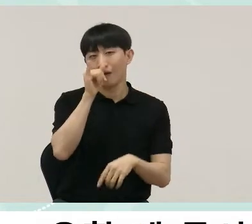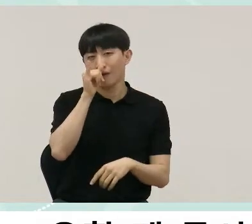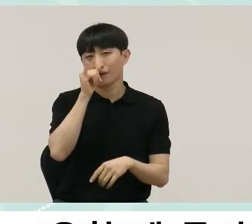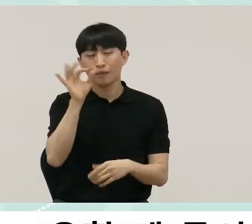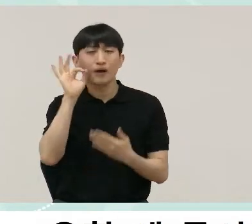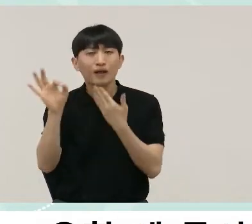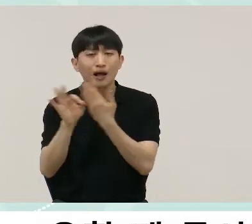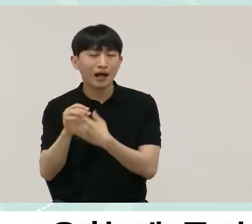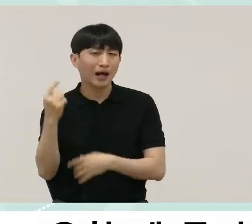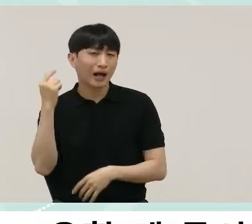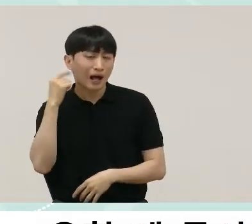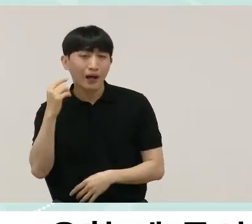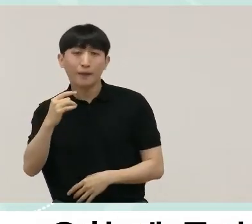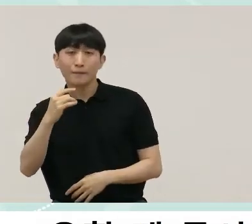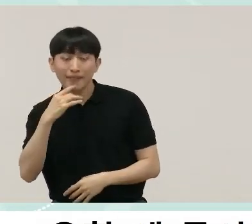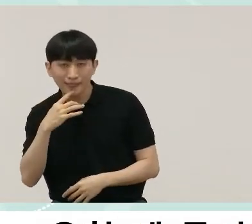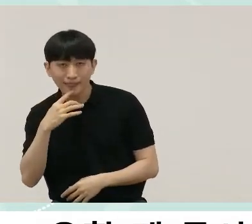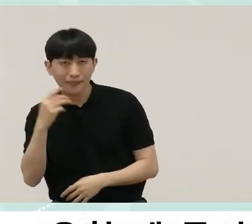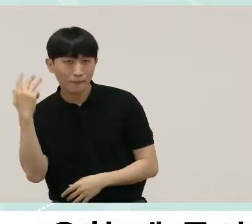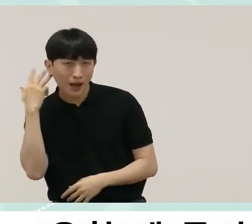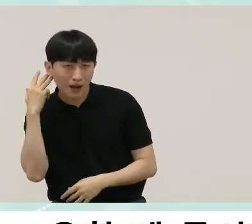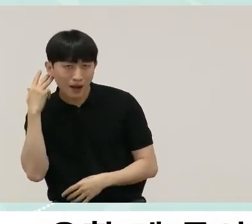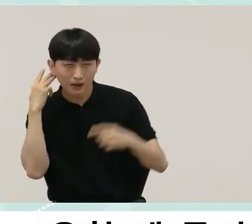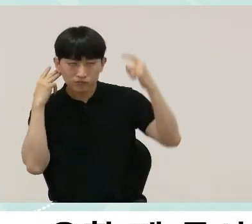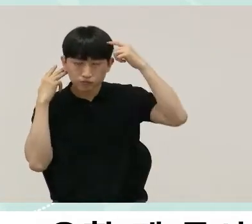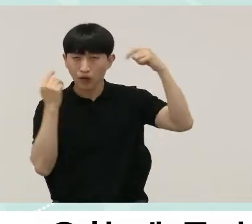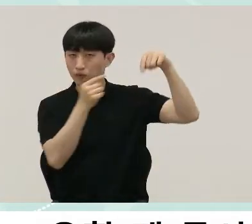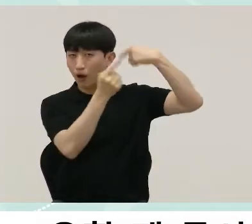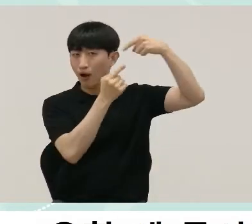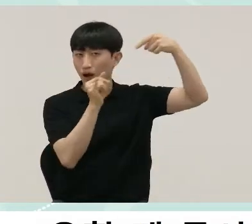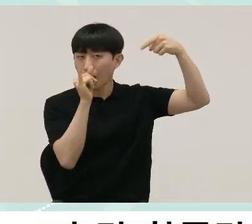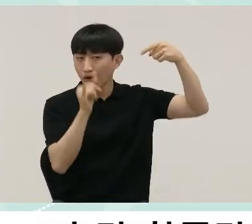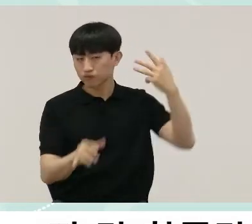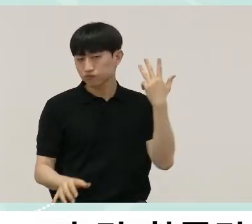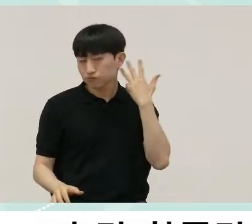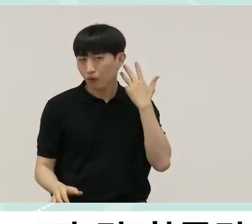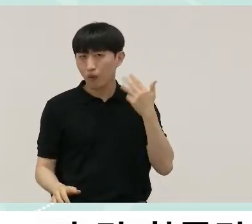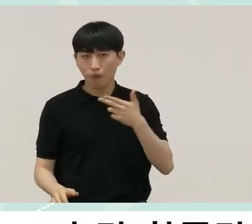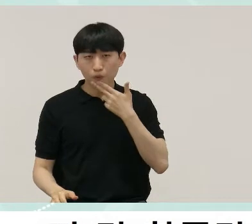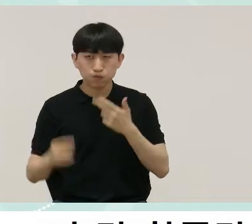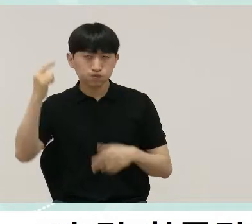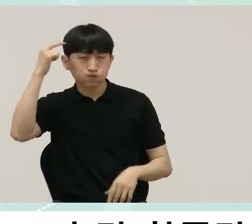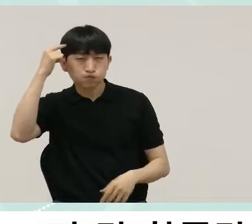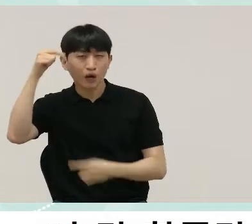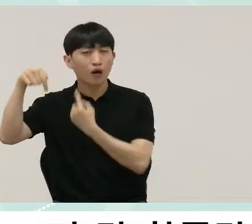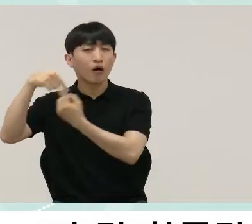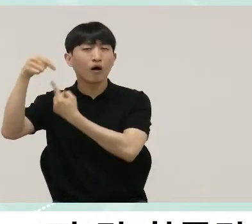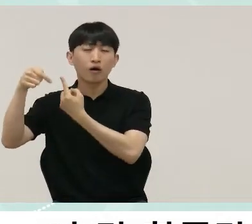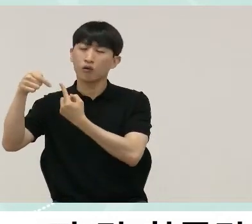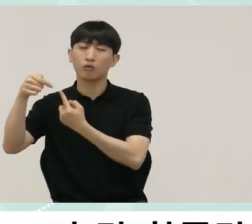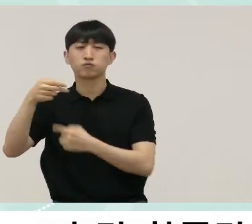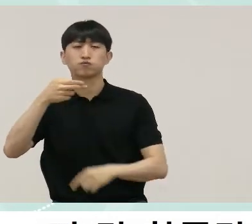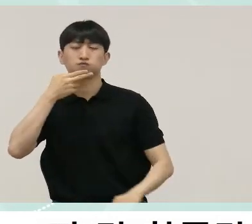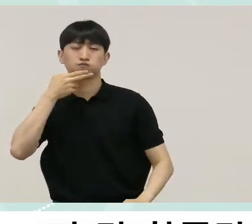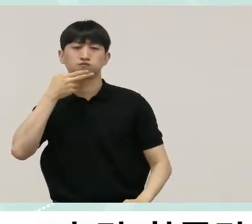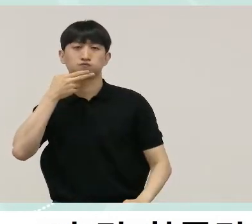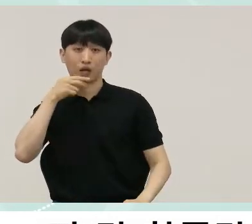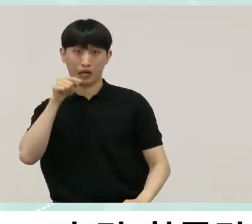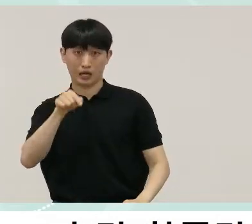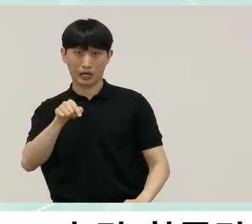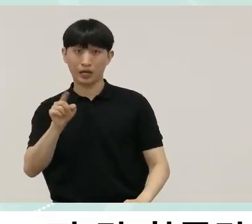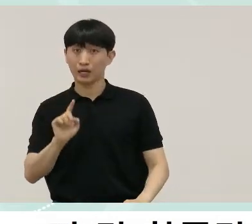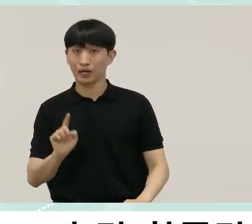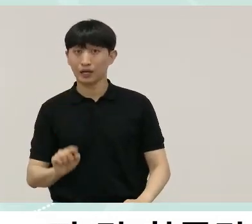되면 반대측 뇌는 활성화되지만 동측에 있는 뇌는 별로 활성화되지 않습니다.